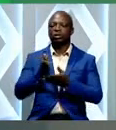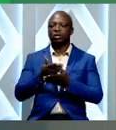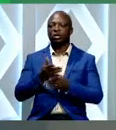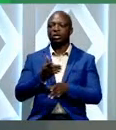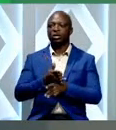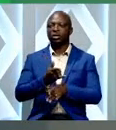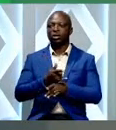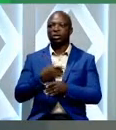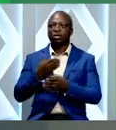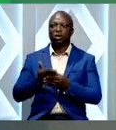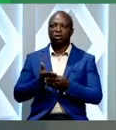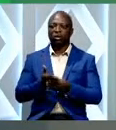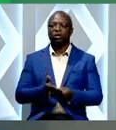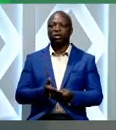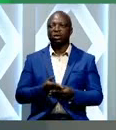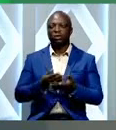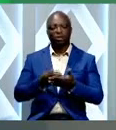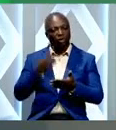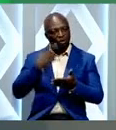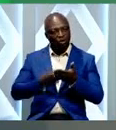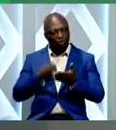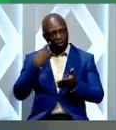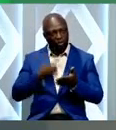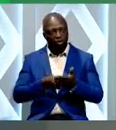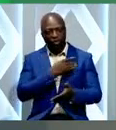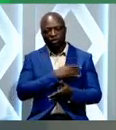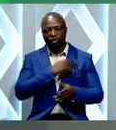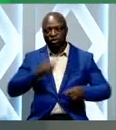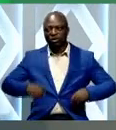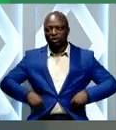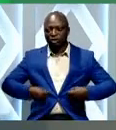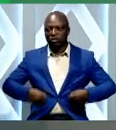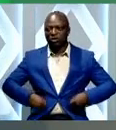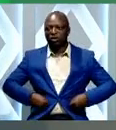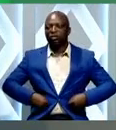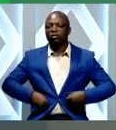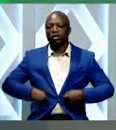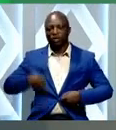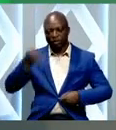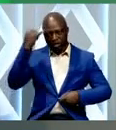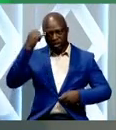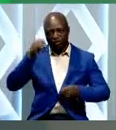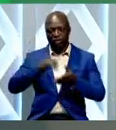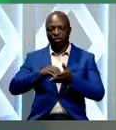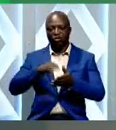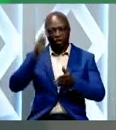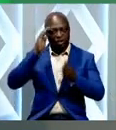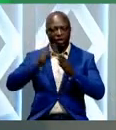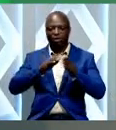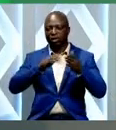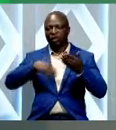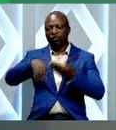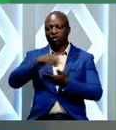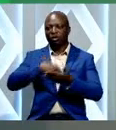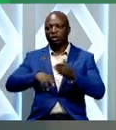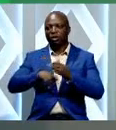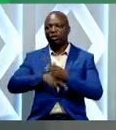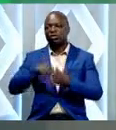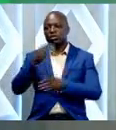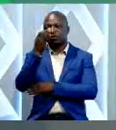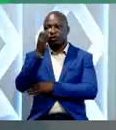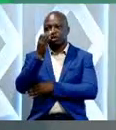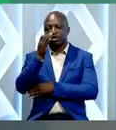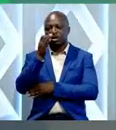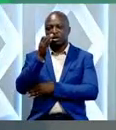territoire. Inspecteurs et contrôleurs de douane sont sensibilisés. Une initiative du ministère de l'Environnement et des Ressources